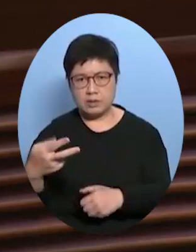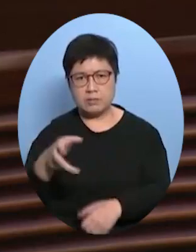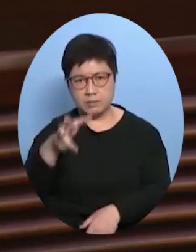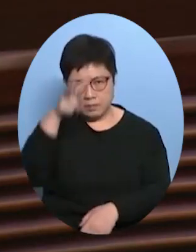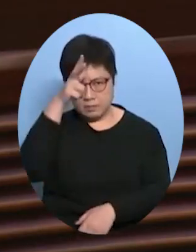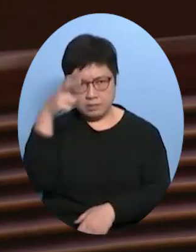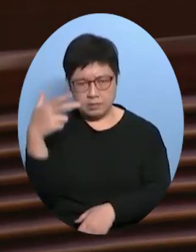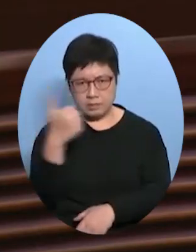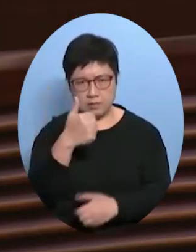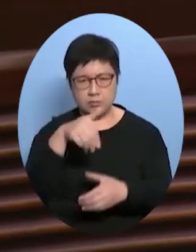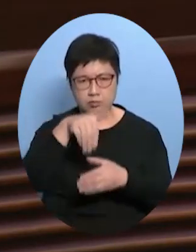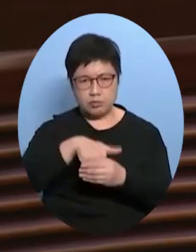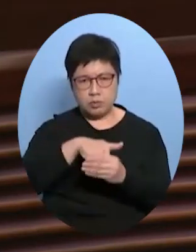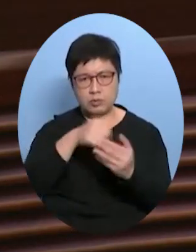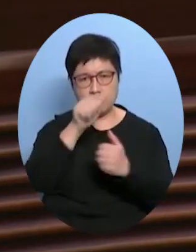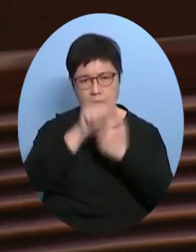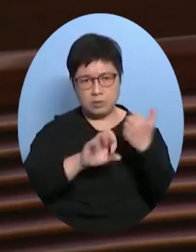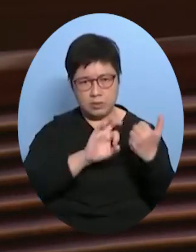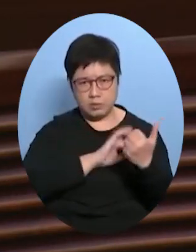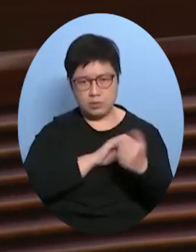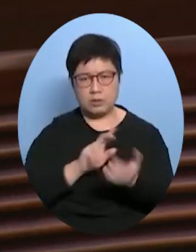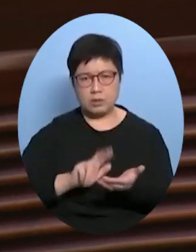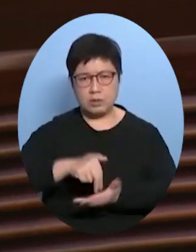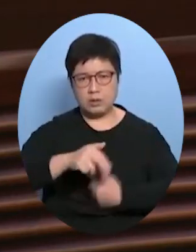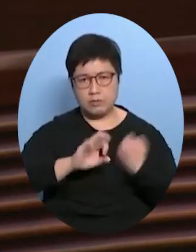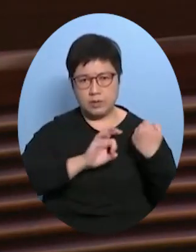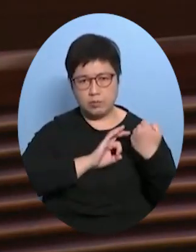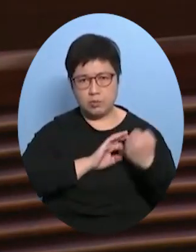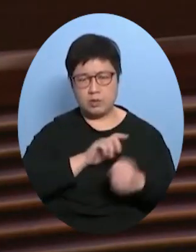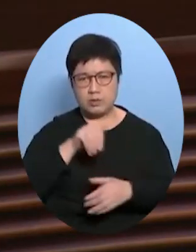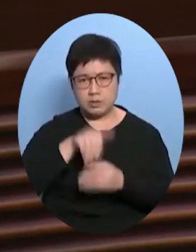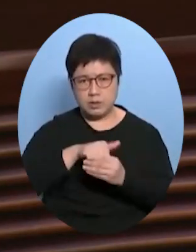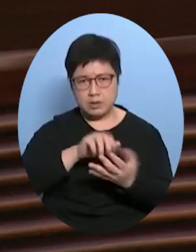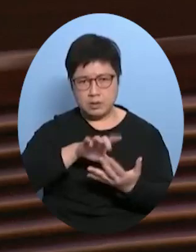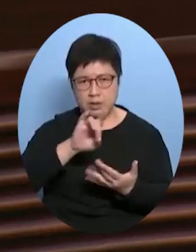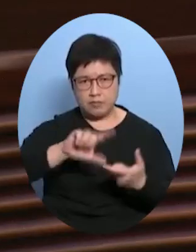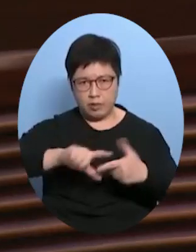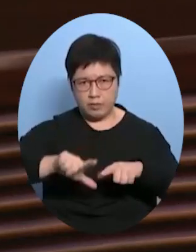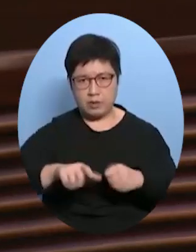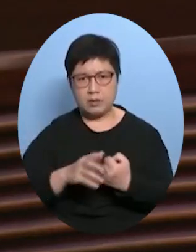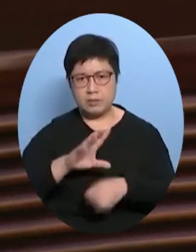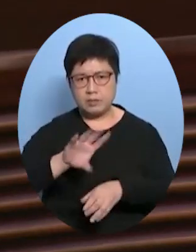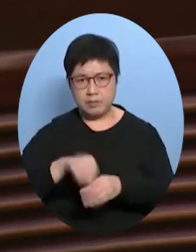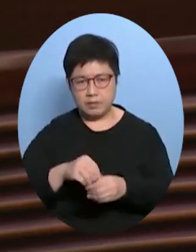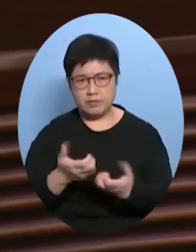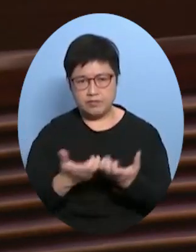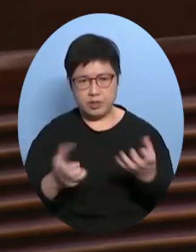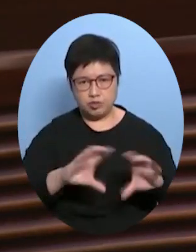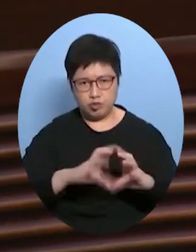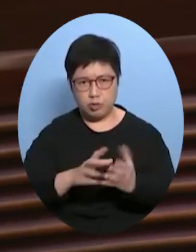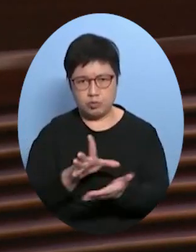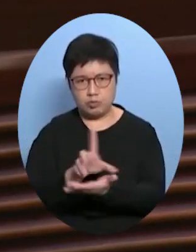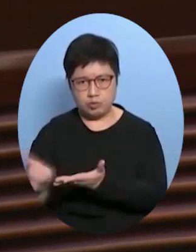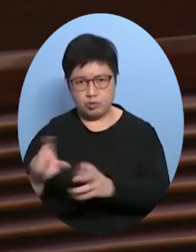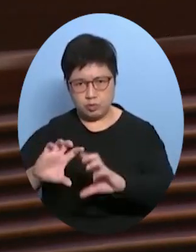官、選舉委員會和立法會的具體產生辦法，包括有關界別分組或者功能界